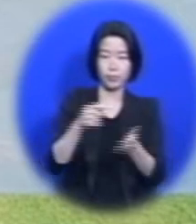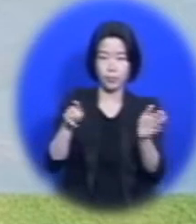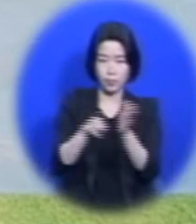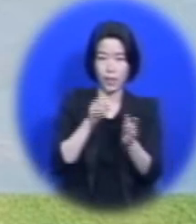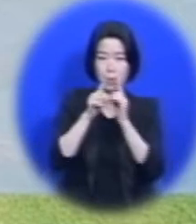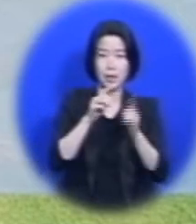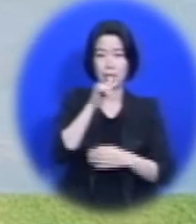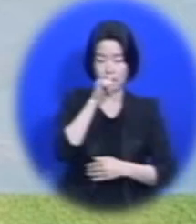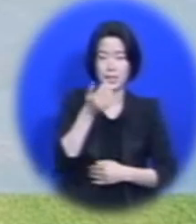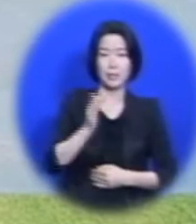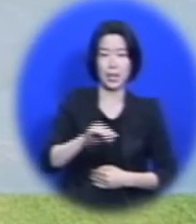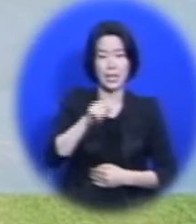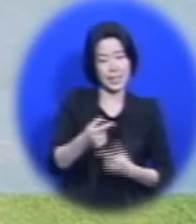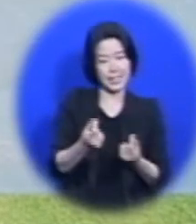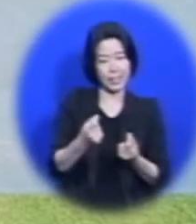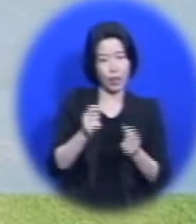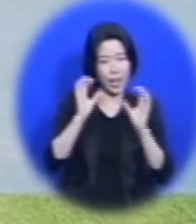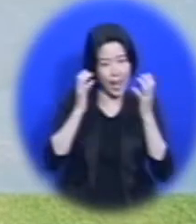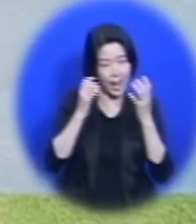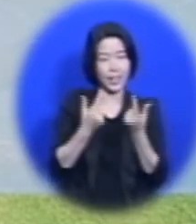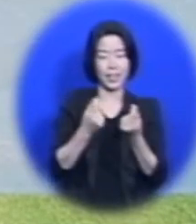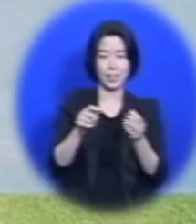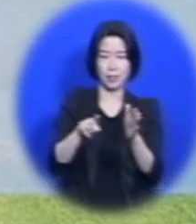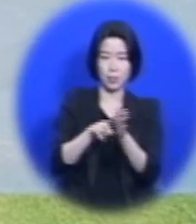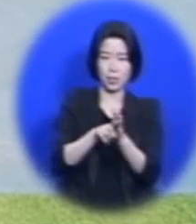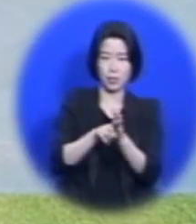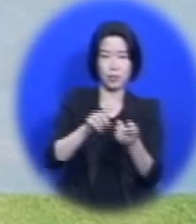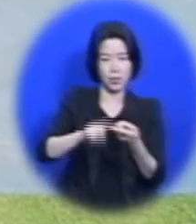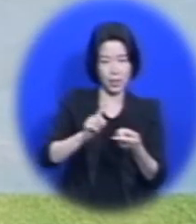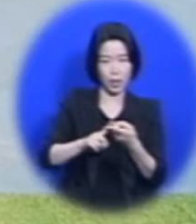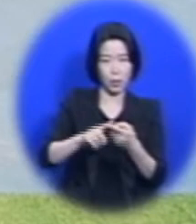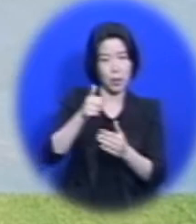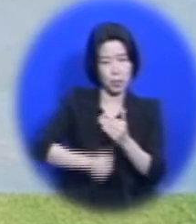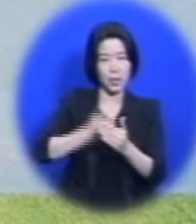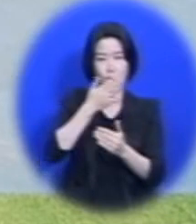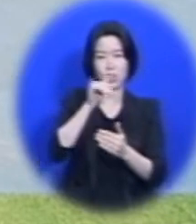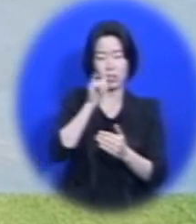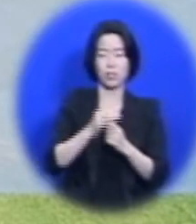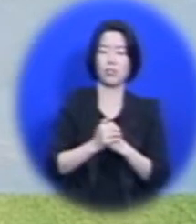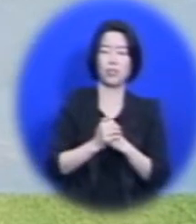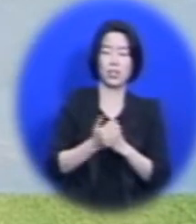하지만 이런 어린아이 같은 믿음의 상태에 빠져 있을 수가 있습니다. 그러나